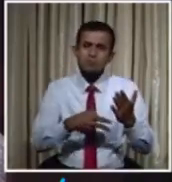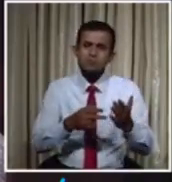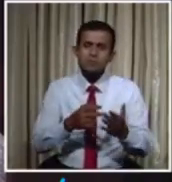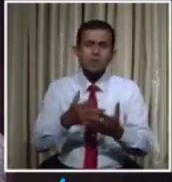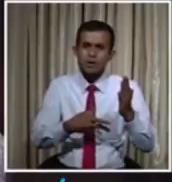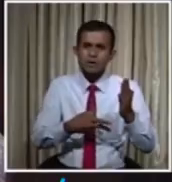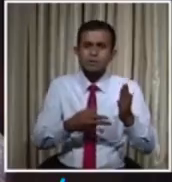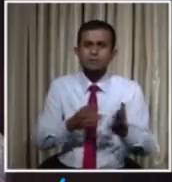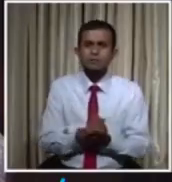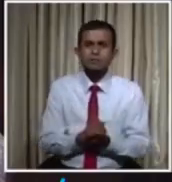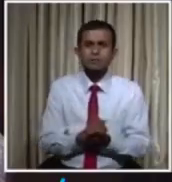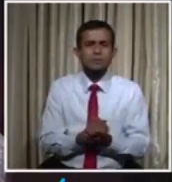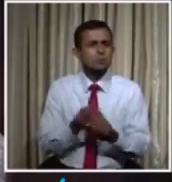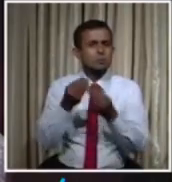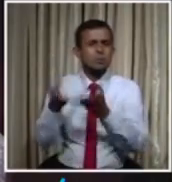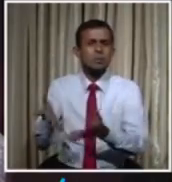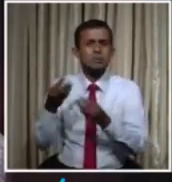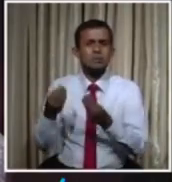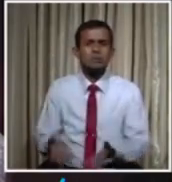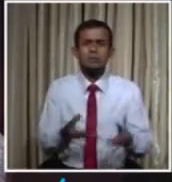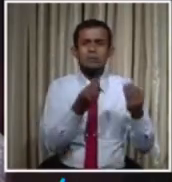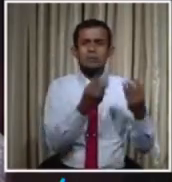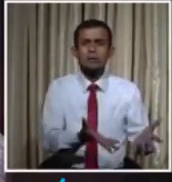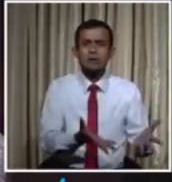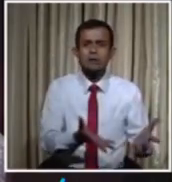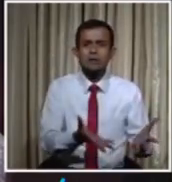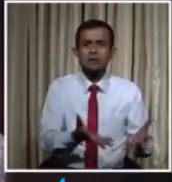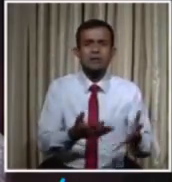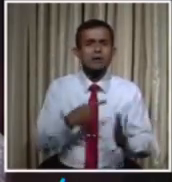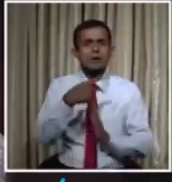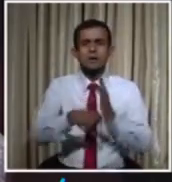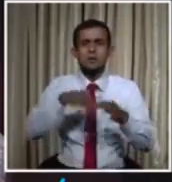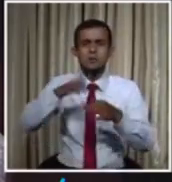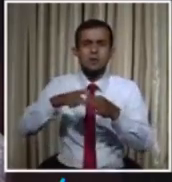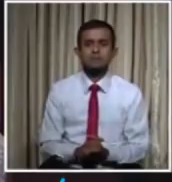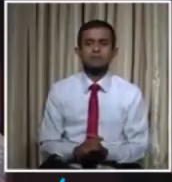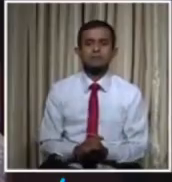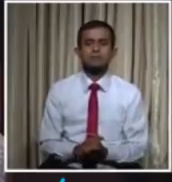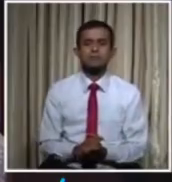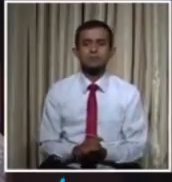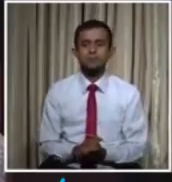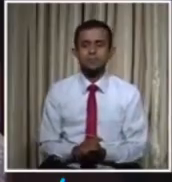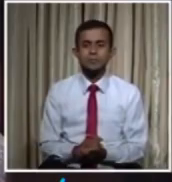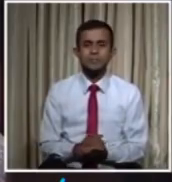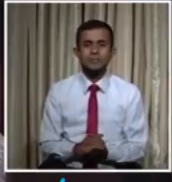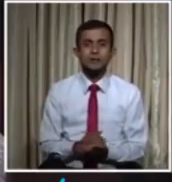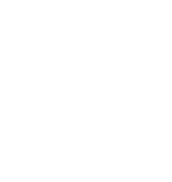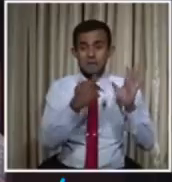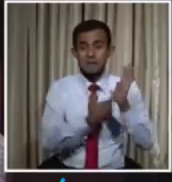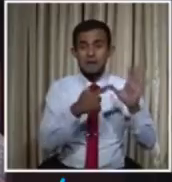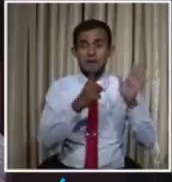බොහෝ න්‍යායන් අසමත් වෙලා තිබෙනවා රටේ ප්‍රශ්නත් ජනතා ප්‍රශ්නත් විසඳා විටක නව ලිබරල්